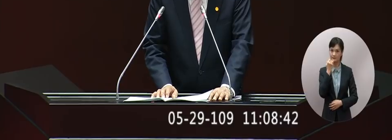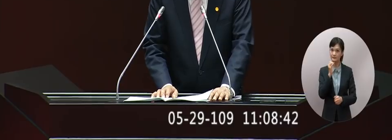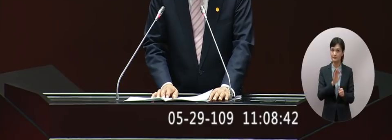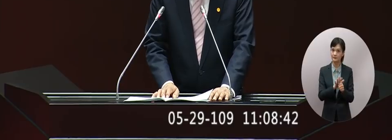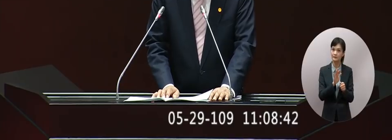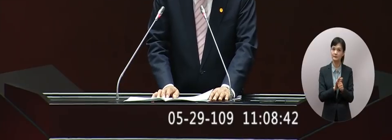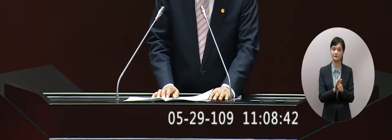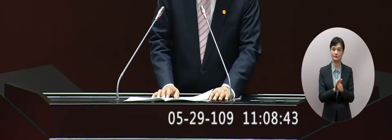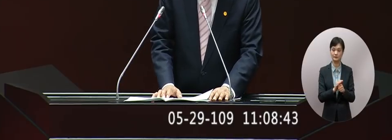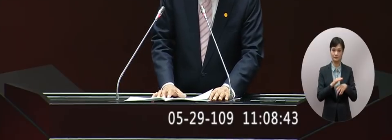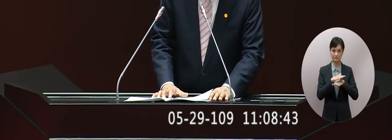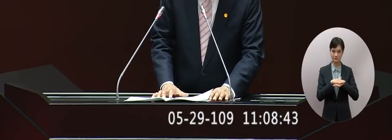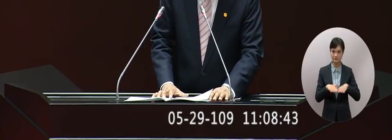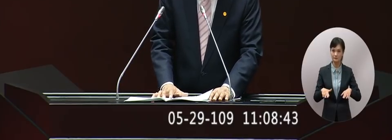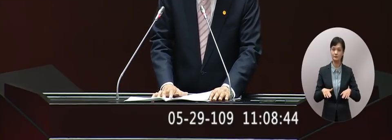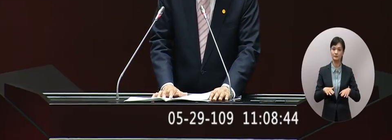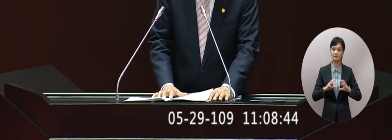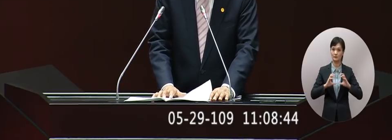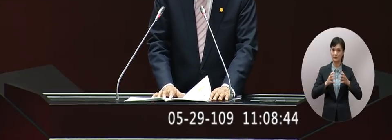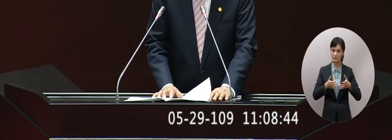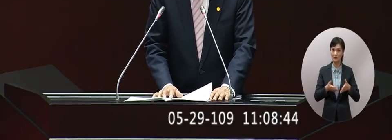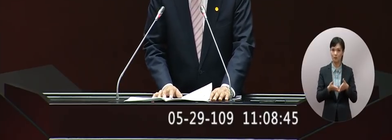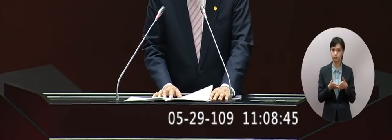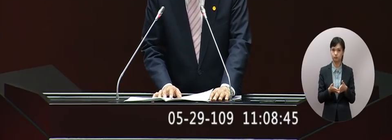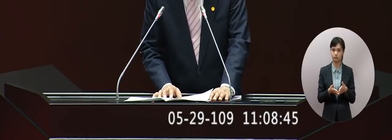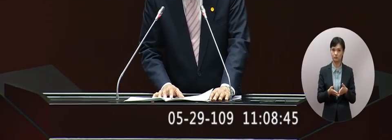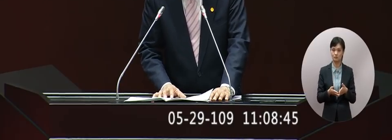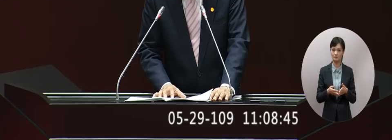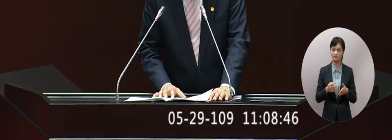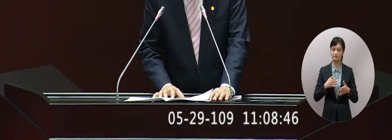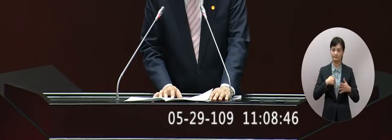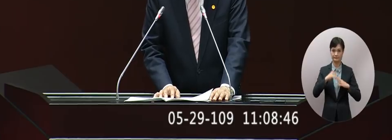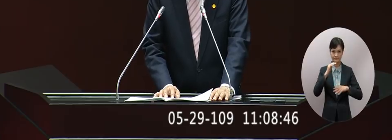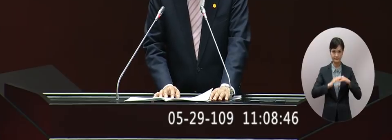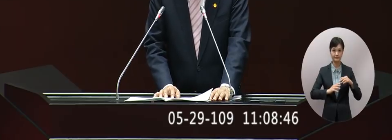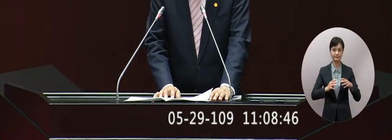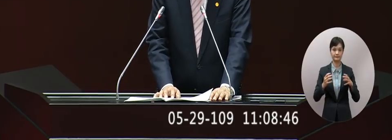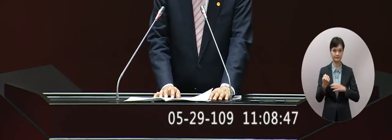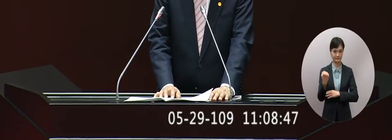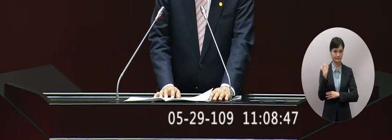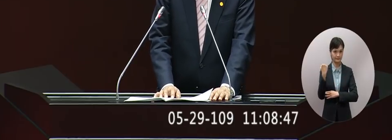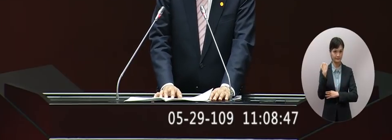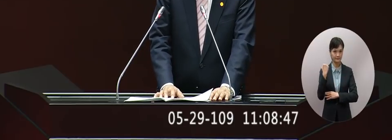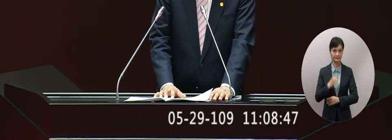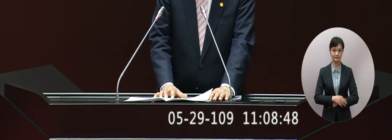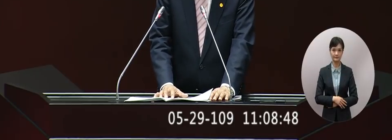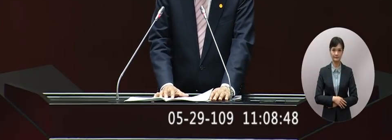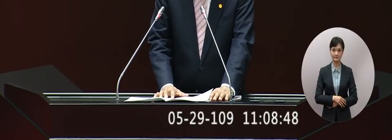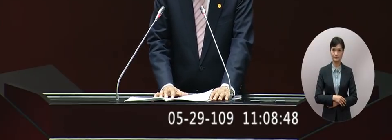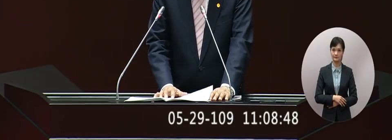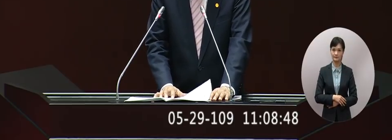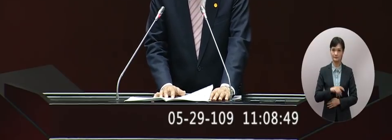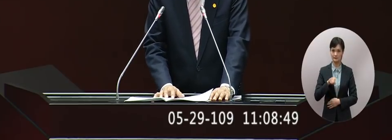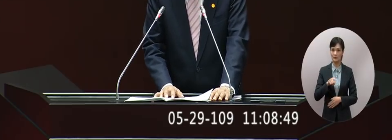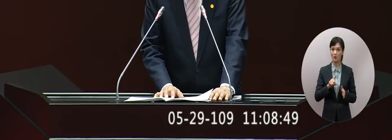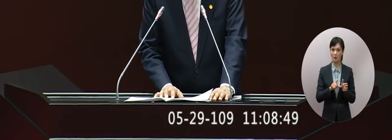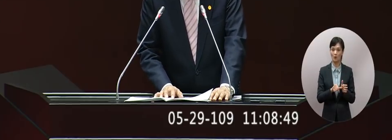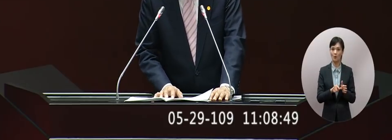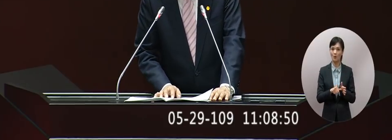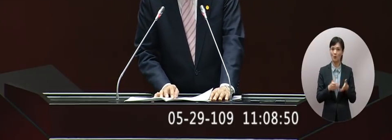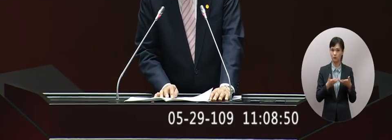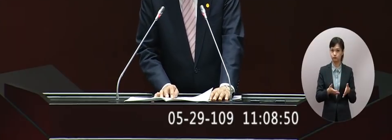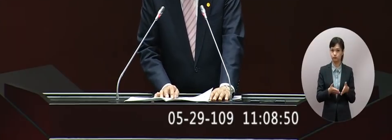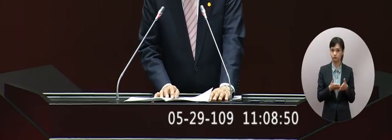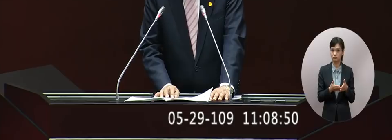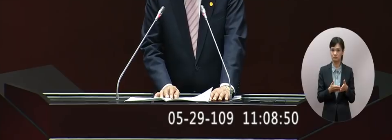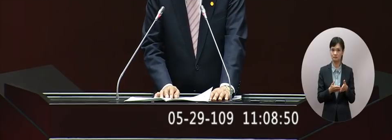全的国家共同努力。值此关键时刻，真章希